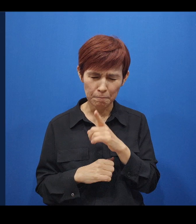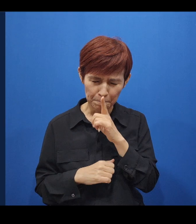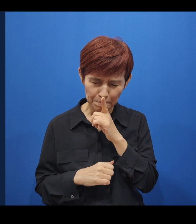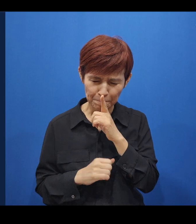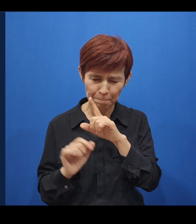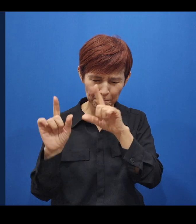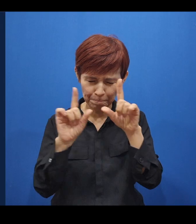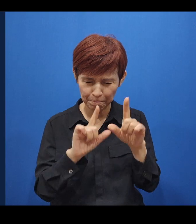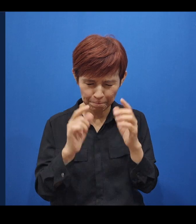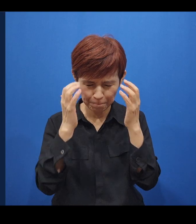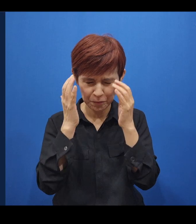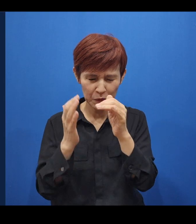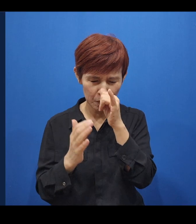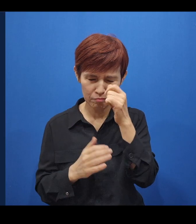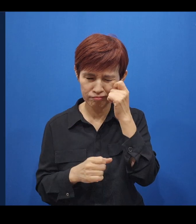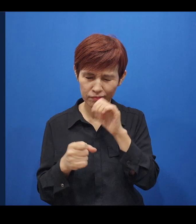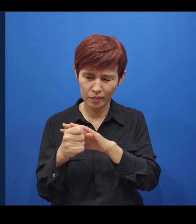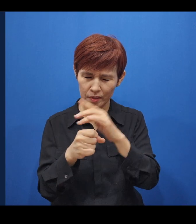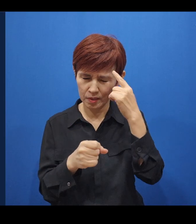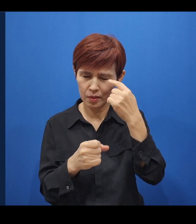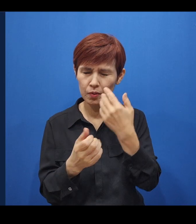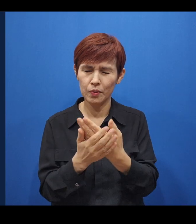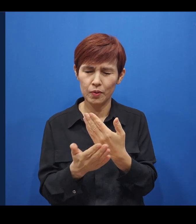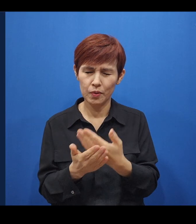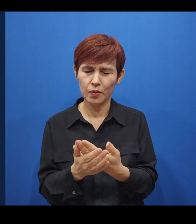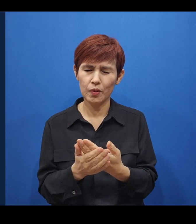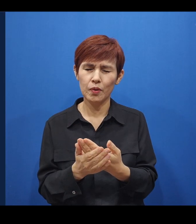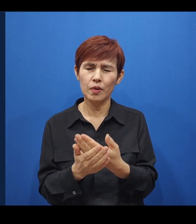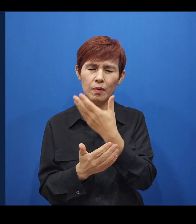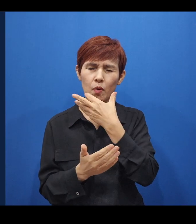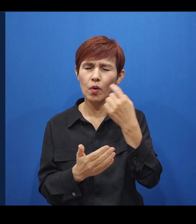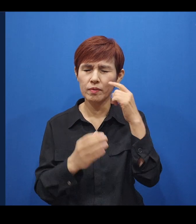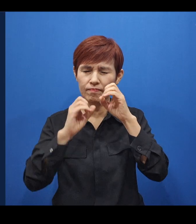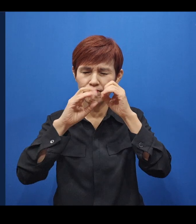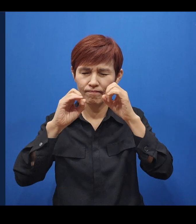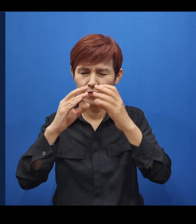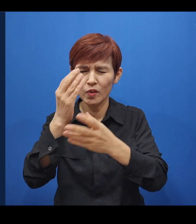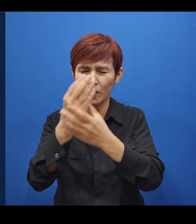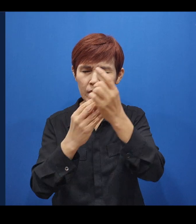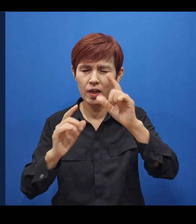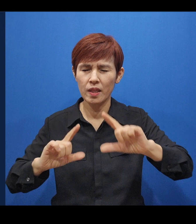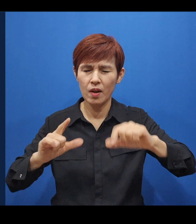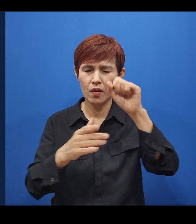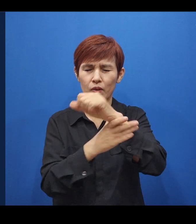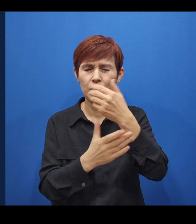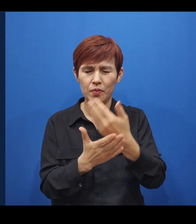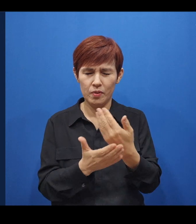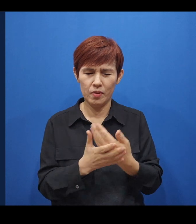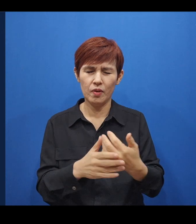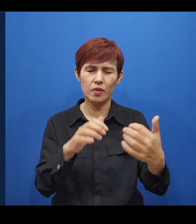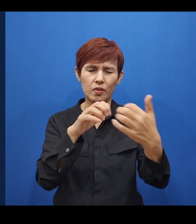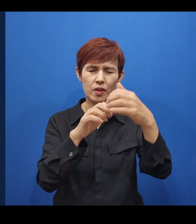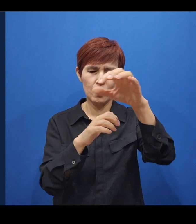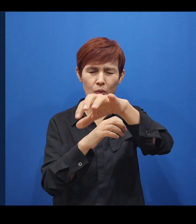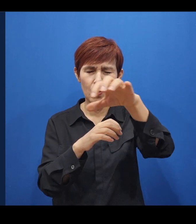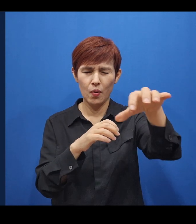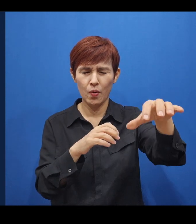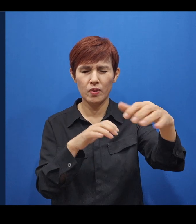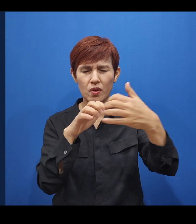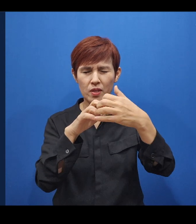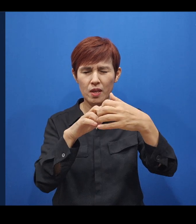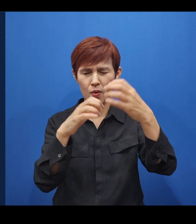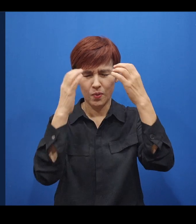있습니다. 하나님, 불쌍히 여기시고 속이 복음 통일의 날을 주시옵소서. 전쟁의 땅들마다 주님 전쟁의